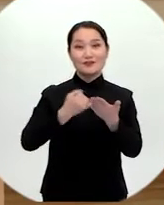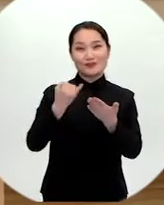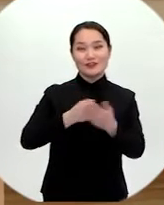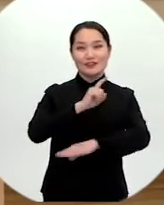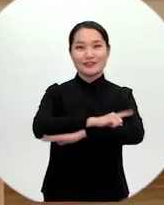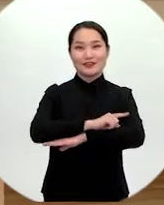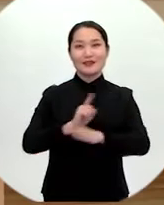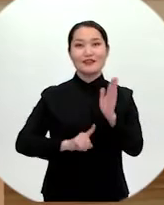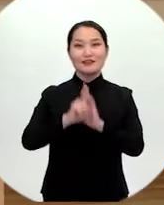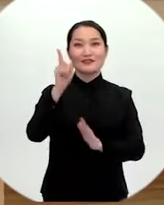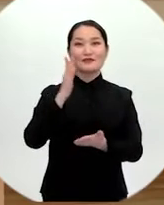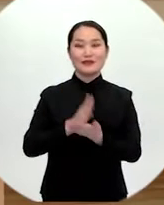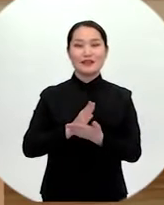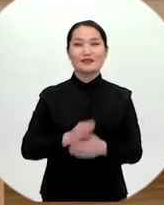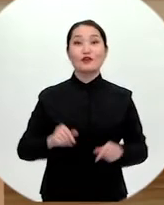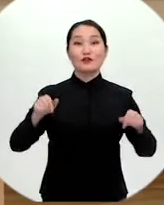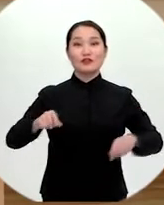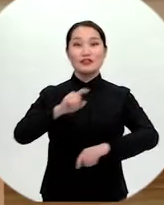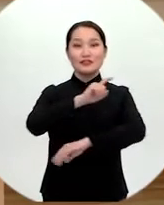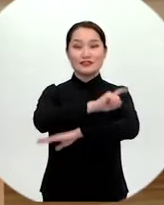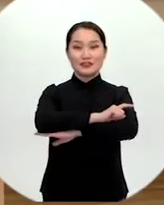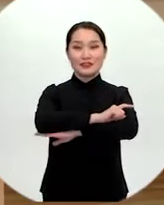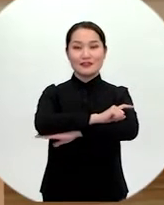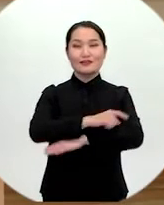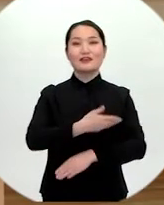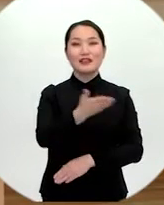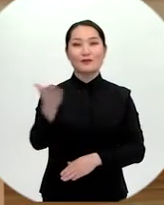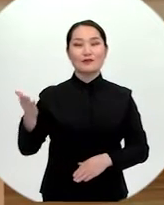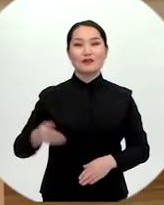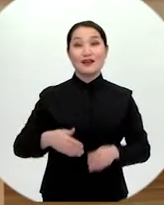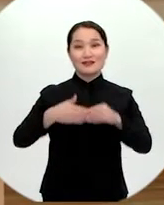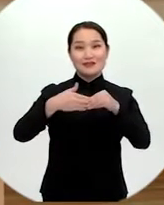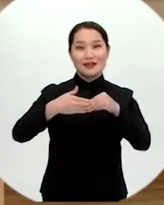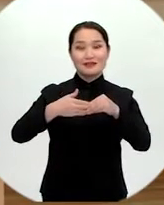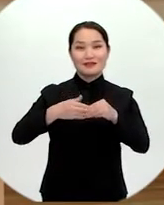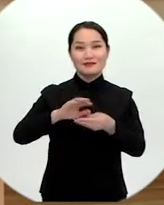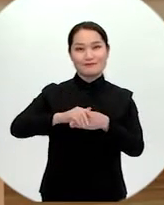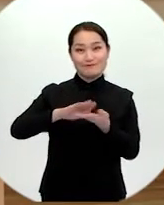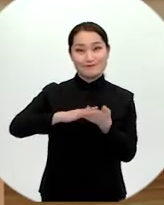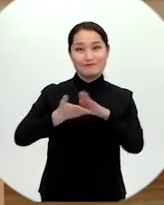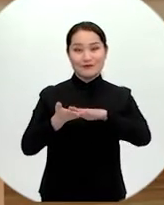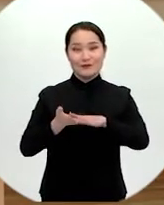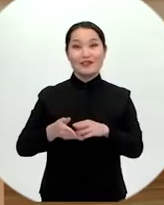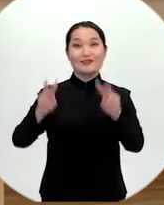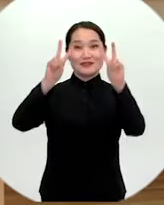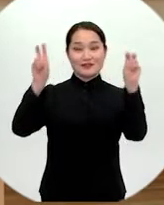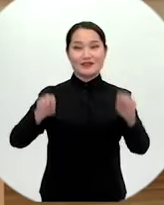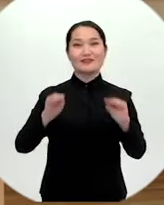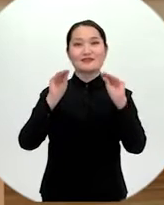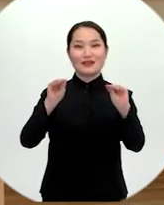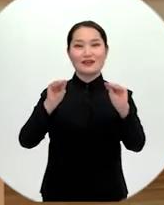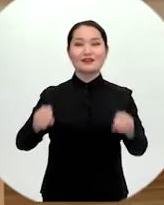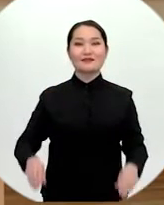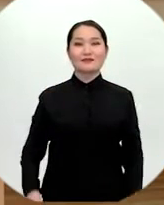хичээл эхэлж байна. За өнөөдрийнхөө хичээлээр багш та нартаа цаасаар хэрхэн нугалж бүтээл хийх вэ гэсэн сэдвэр